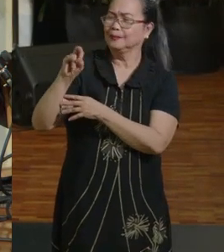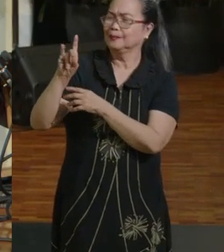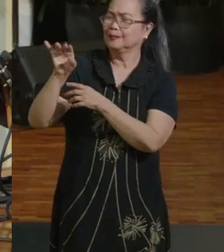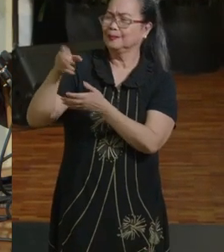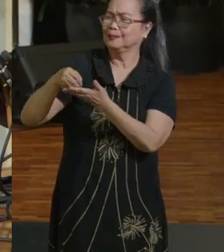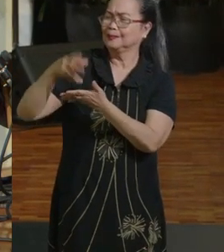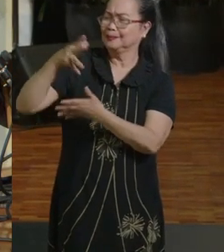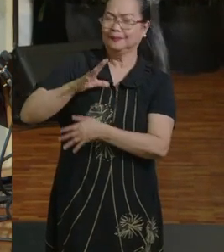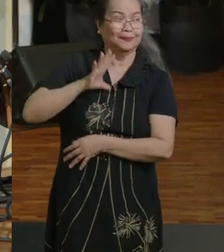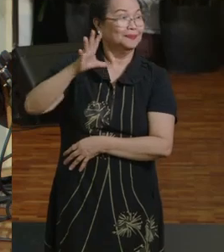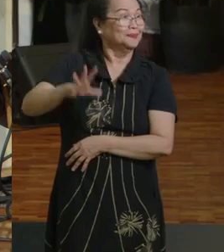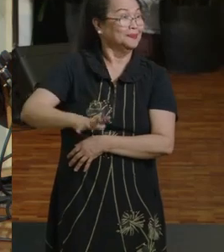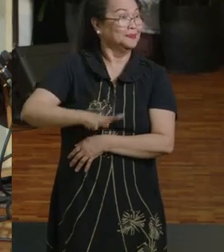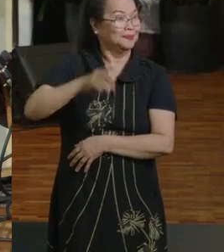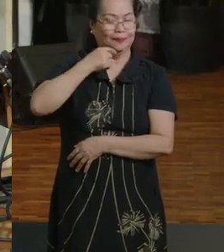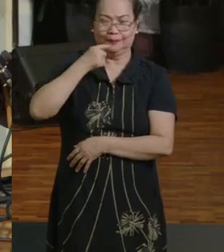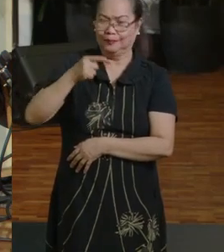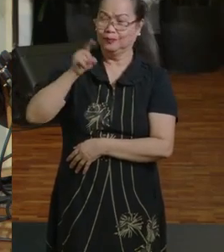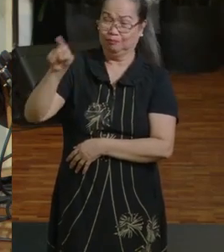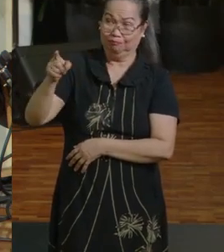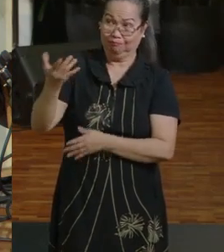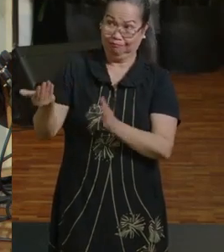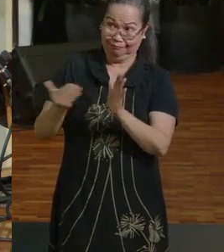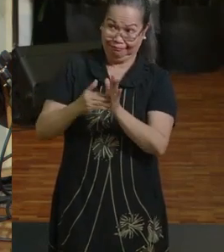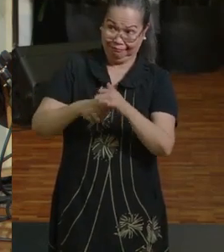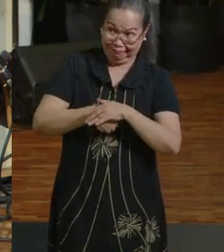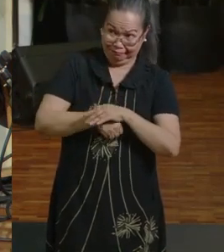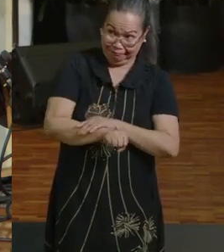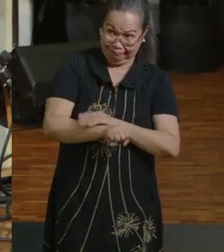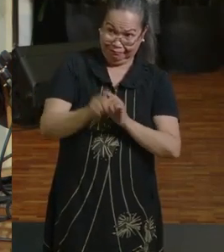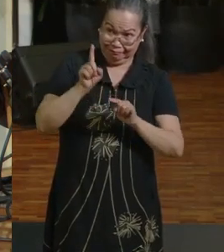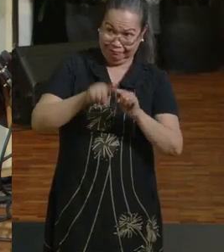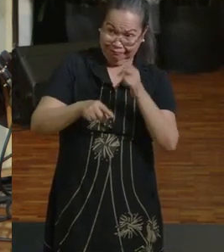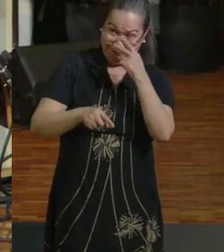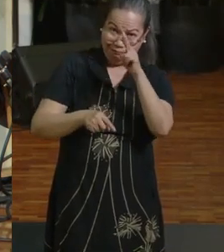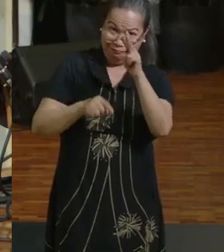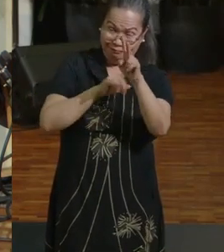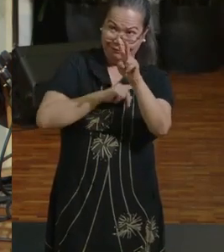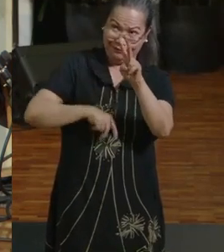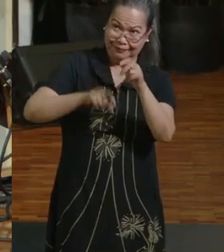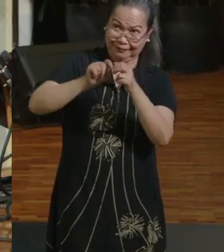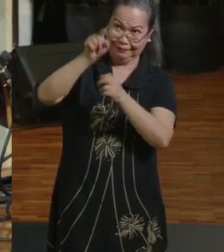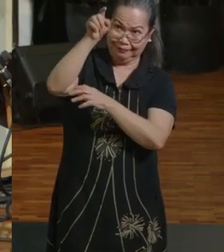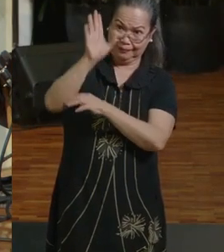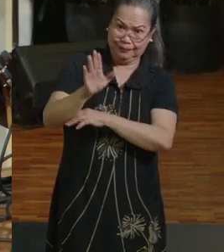you, unless one is born again, he cannot see the kingdom of God."